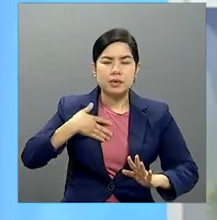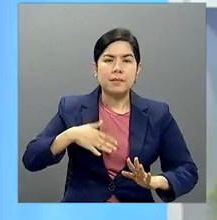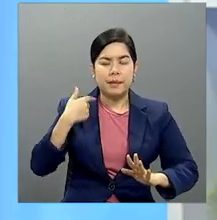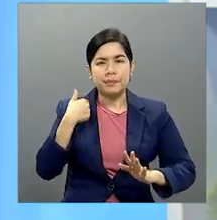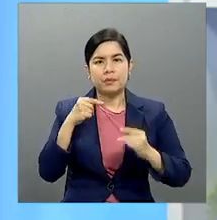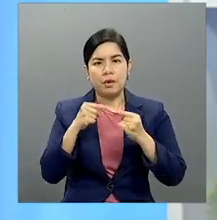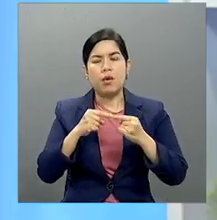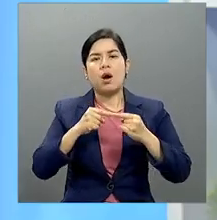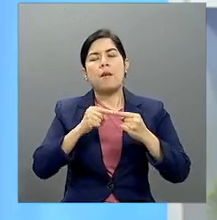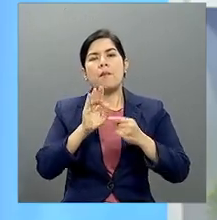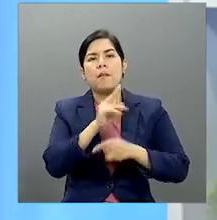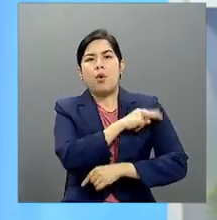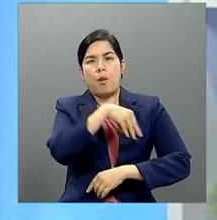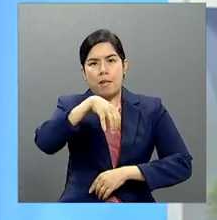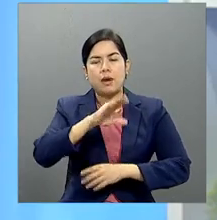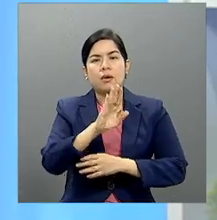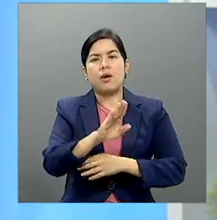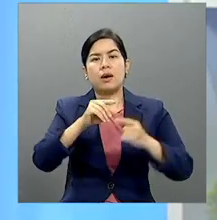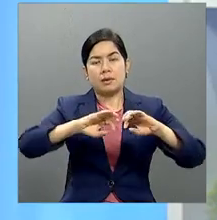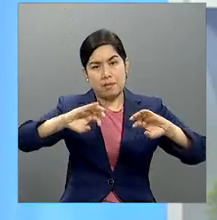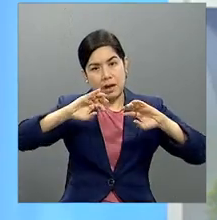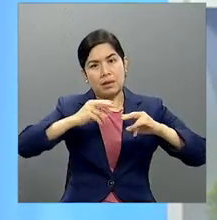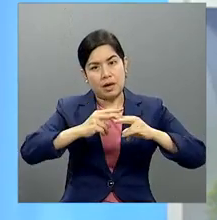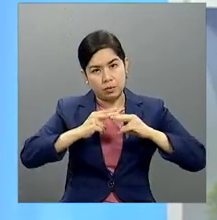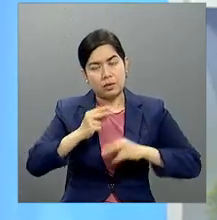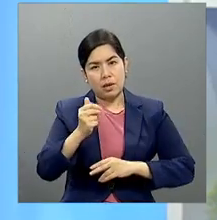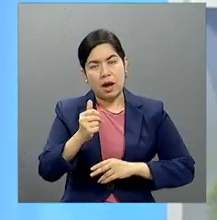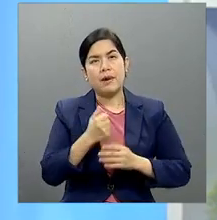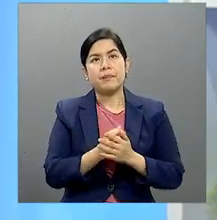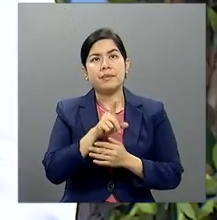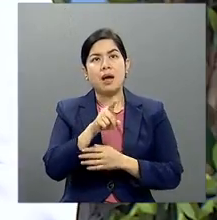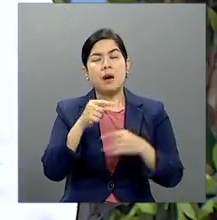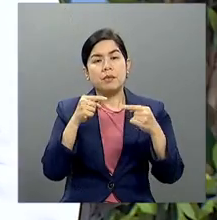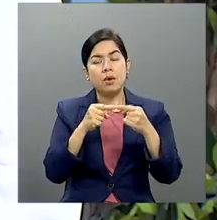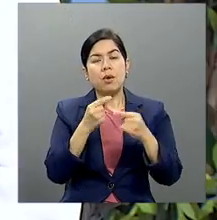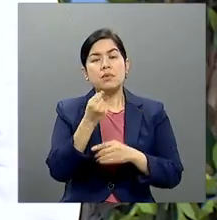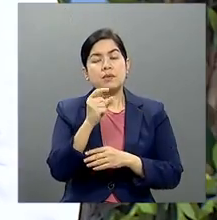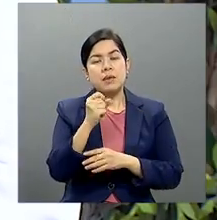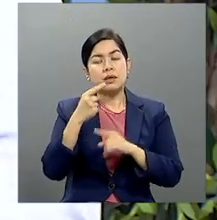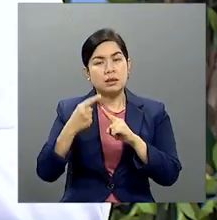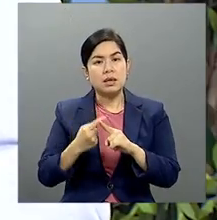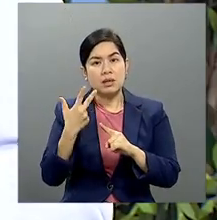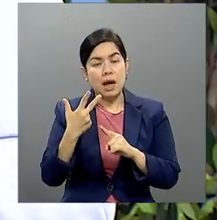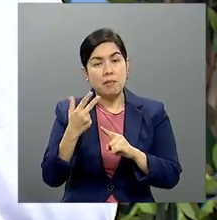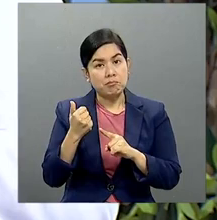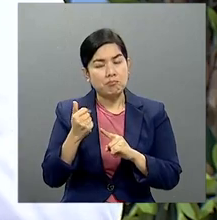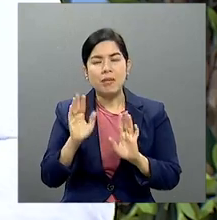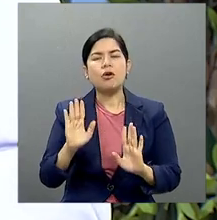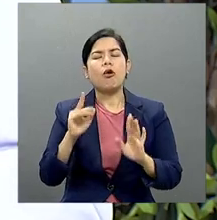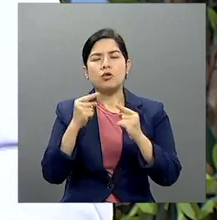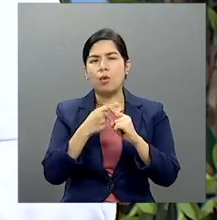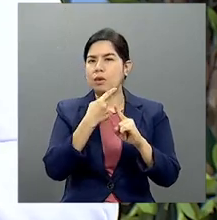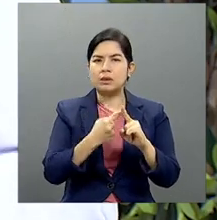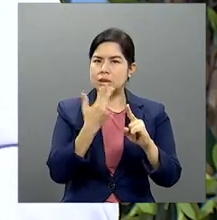อ๋อก็ไปตรวจได้ต้องเป็นเฉพาะวันที่11มีนาคมนี้ ไม่จำเป็นครับ ได้ตลอดทั้งเดือน ใช่ครับ ค่ะ หรือหนึ่งในนั้นเนี่ยการ